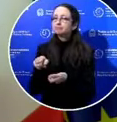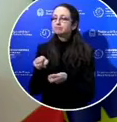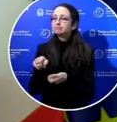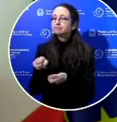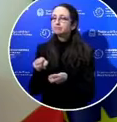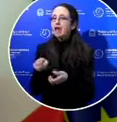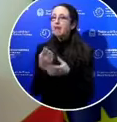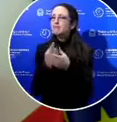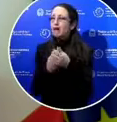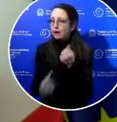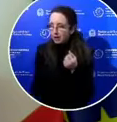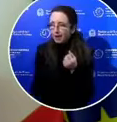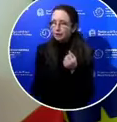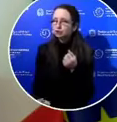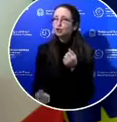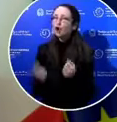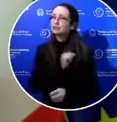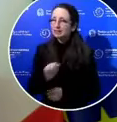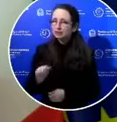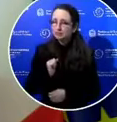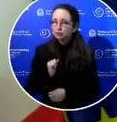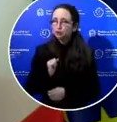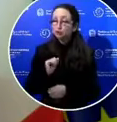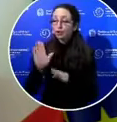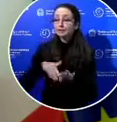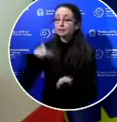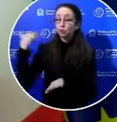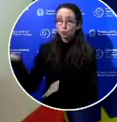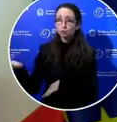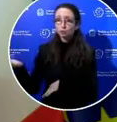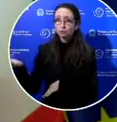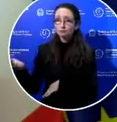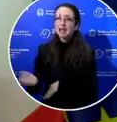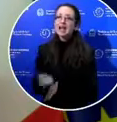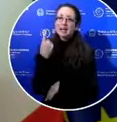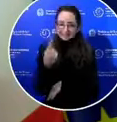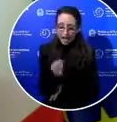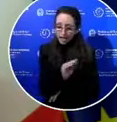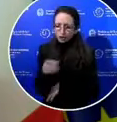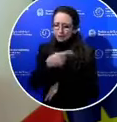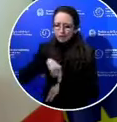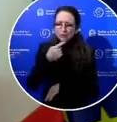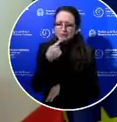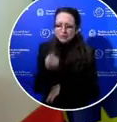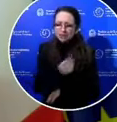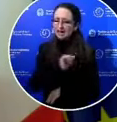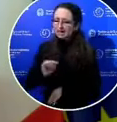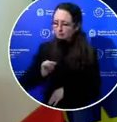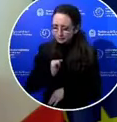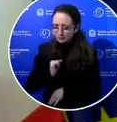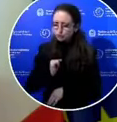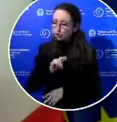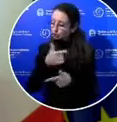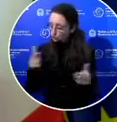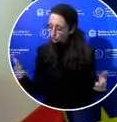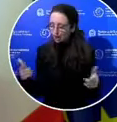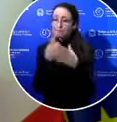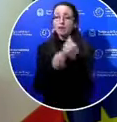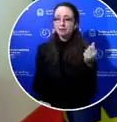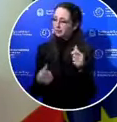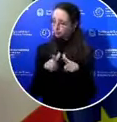dove il sacrificio viene escluso. E se noi ragazzi diciamo che non esiste il sacrificio e non esiste il